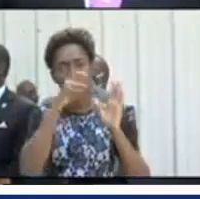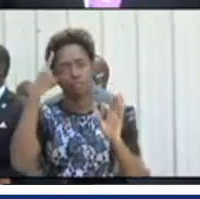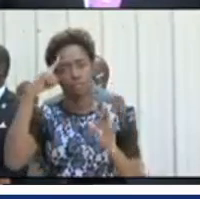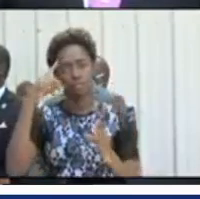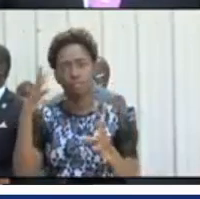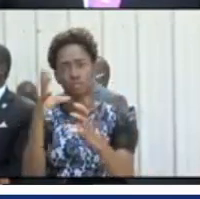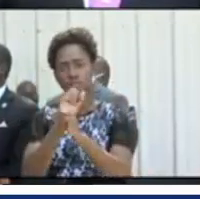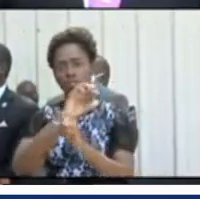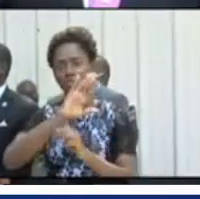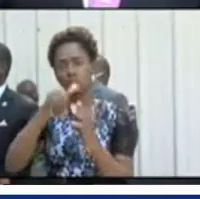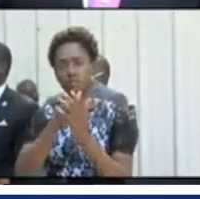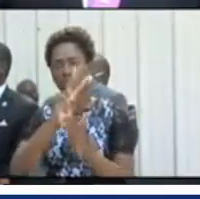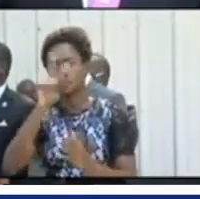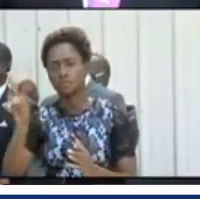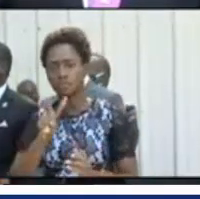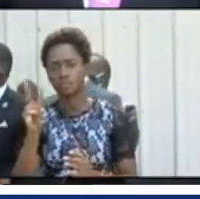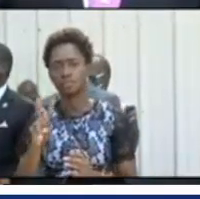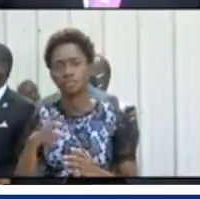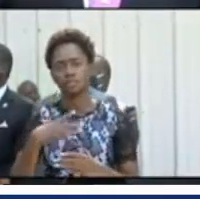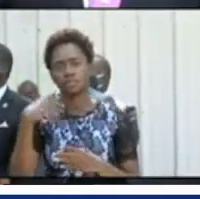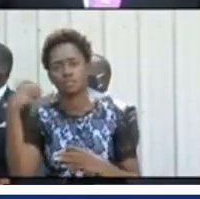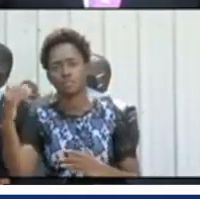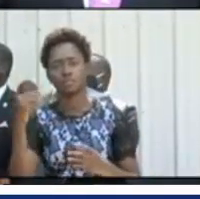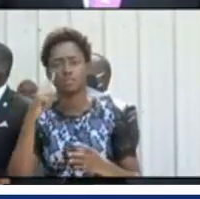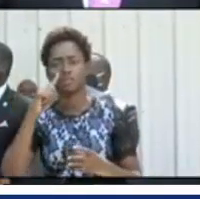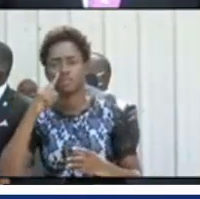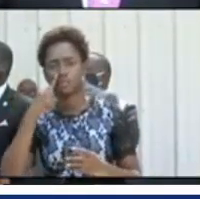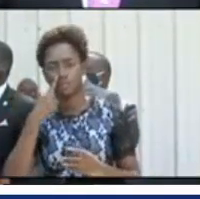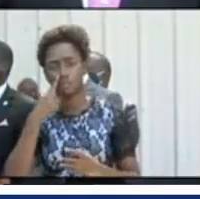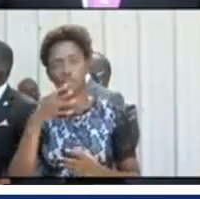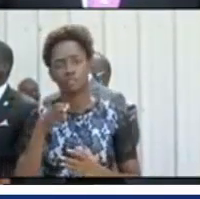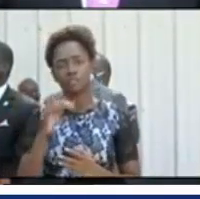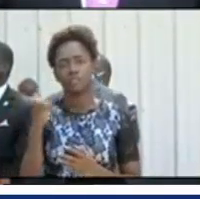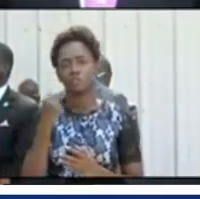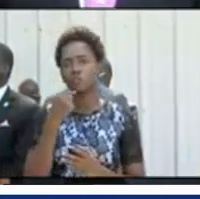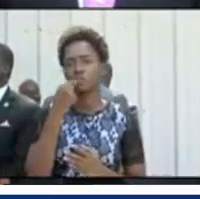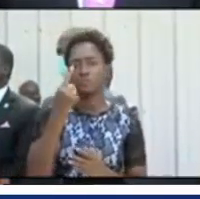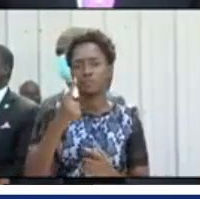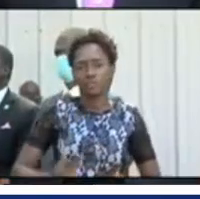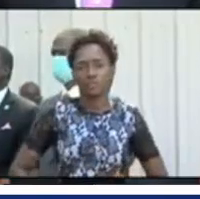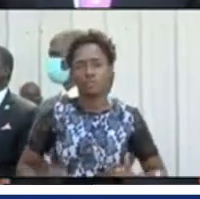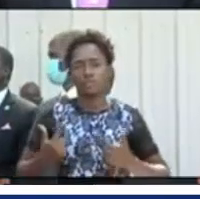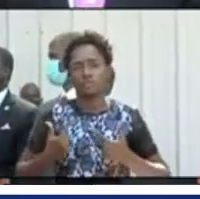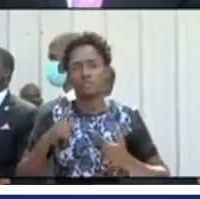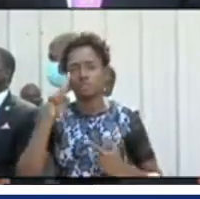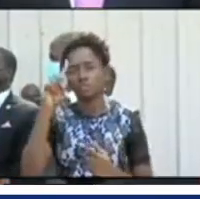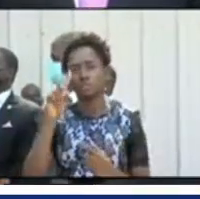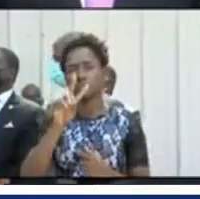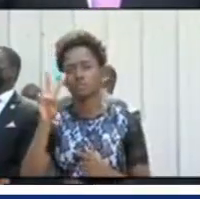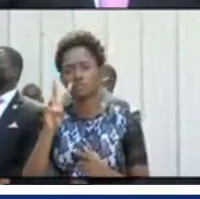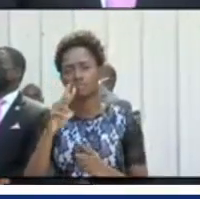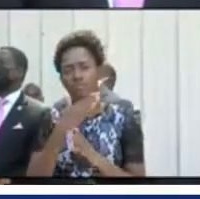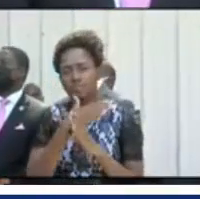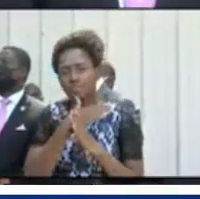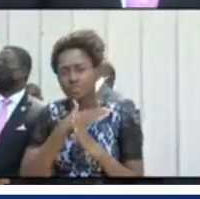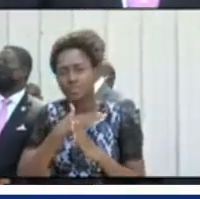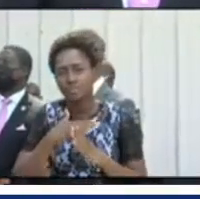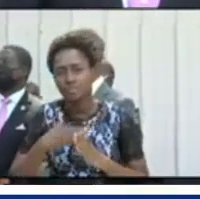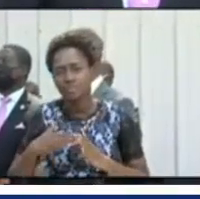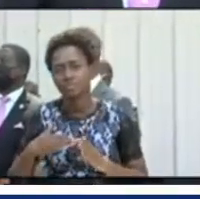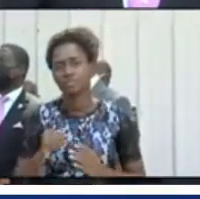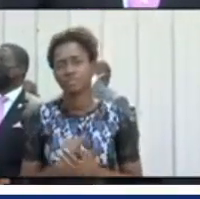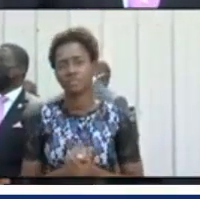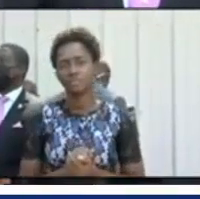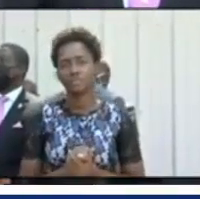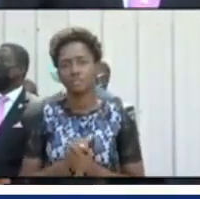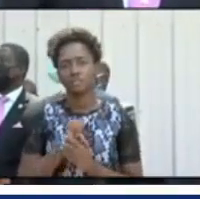bandit tout vagabond hors d'état de nuire parce que j'aime toujours dire la vie en bandit écoute coûte ça